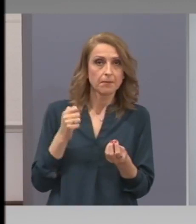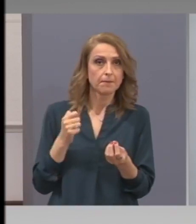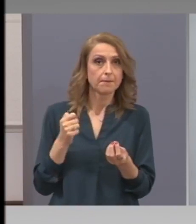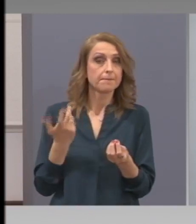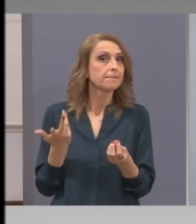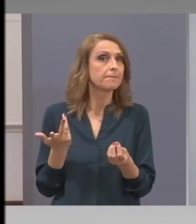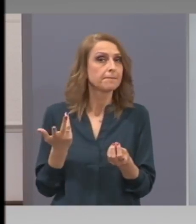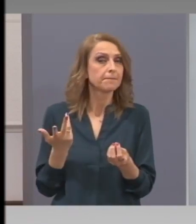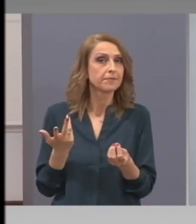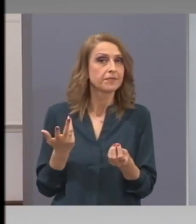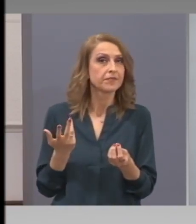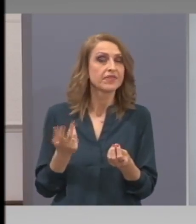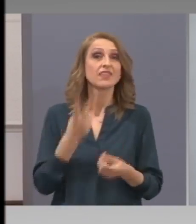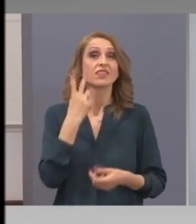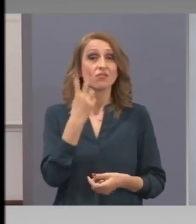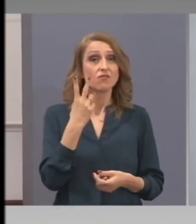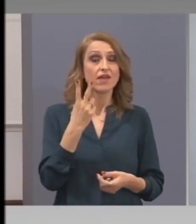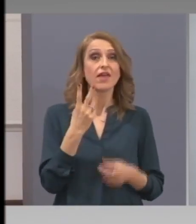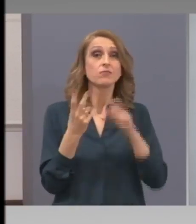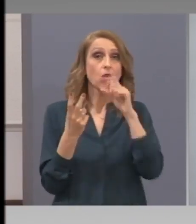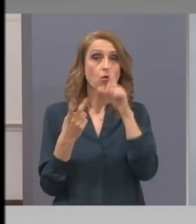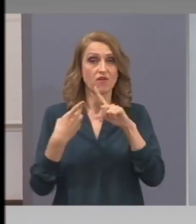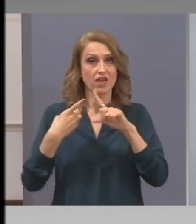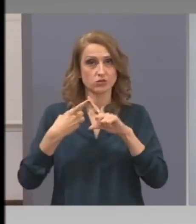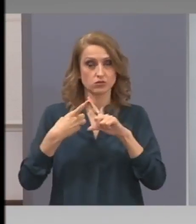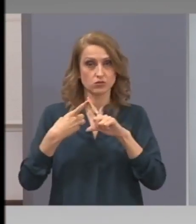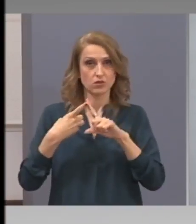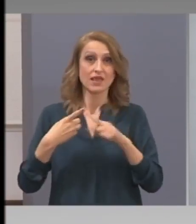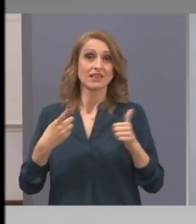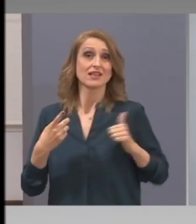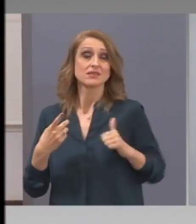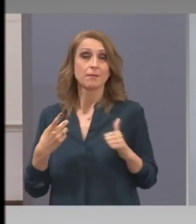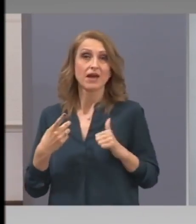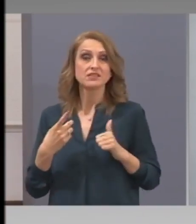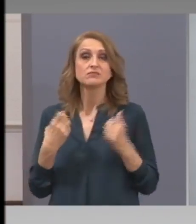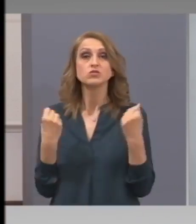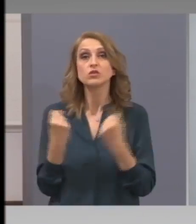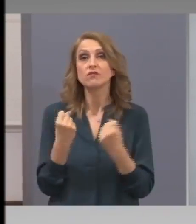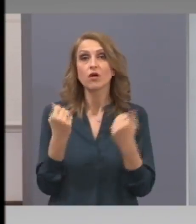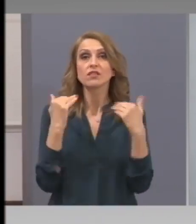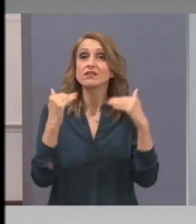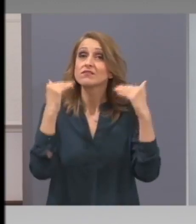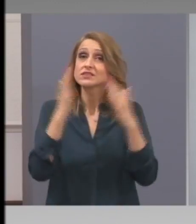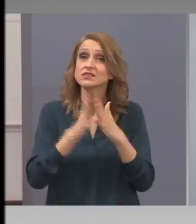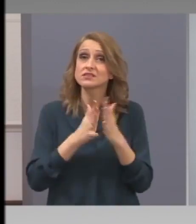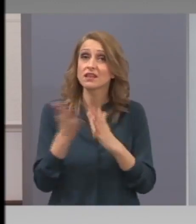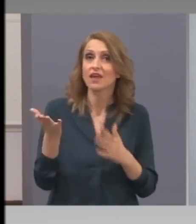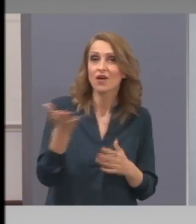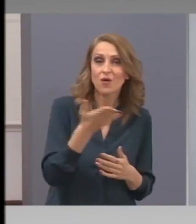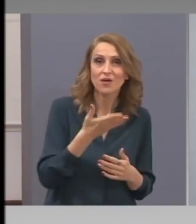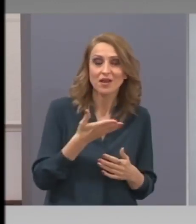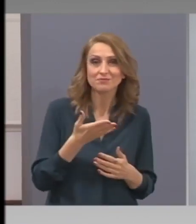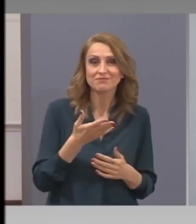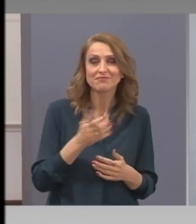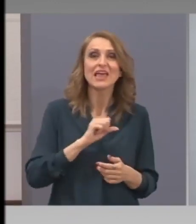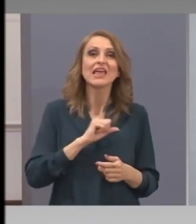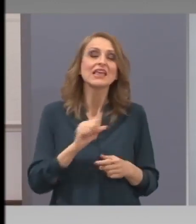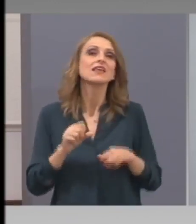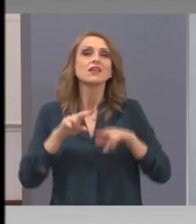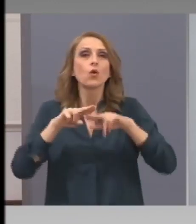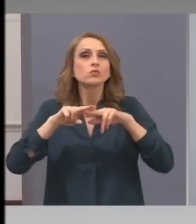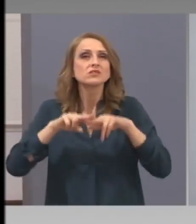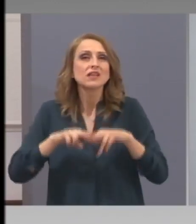Две са важните неща. Да запазиме живота на възрастните хора и да оставиме тази тъничка